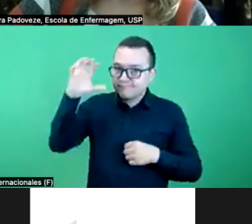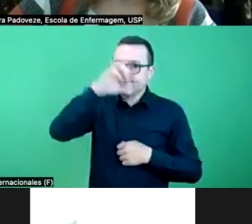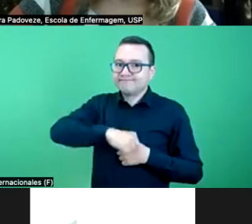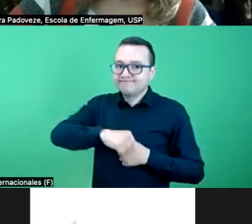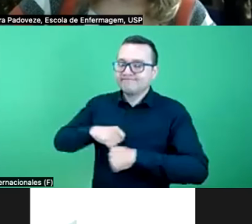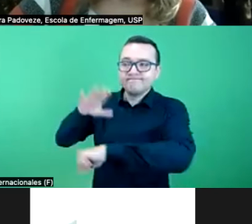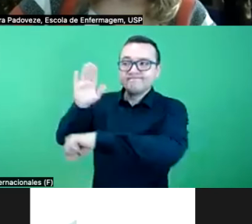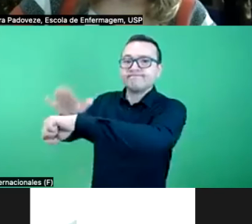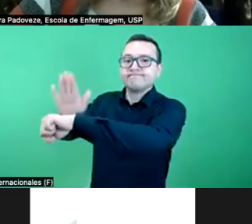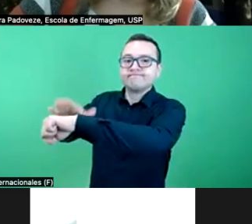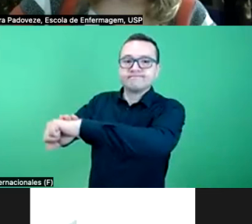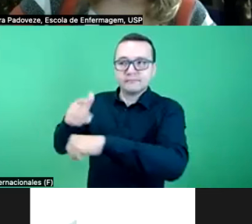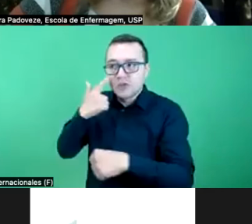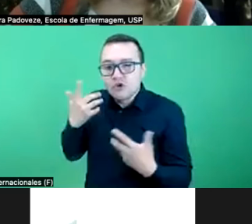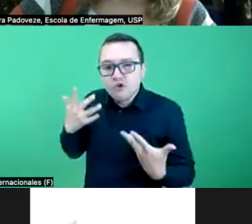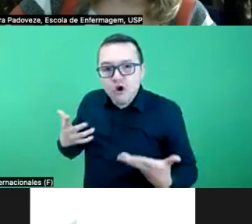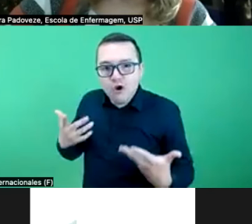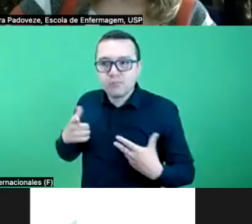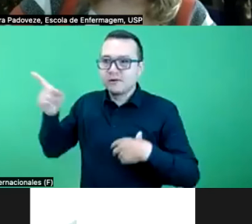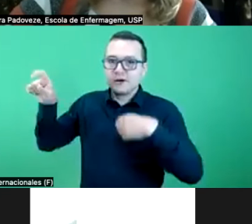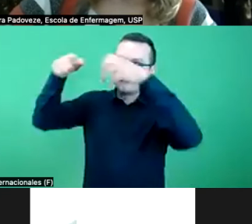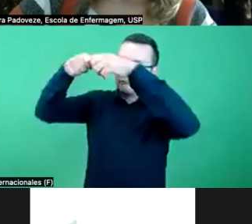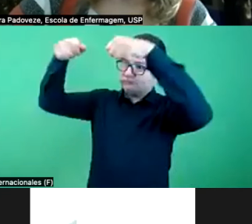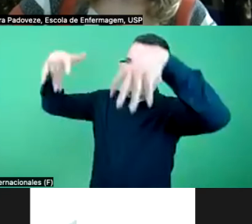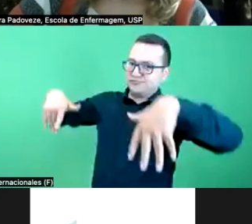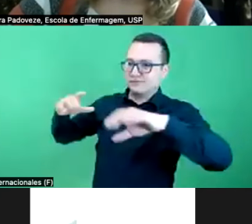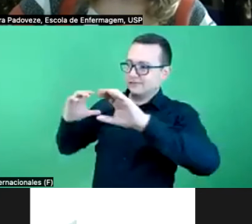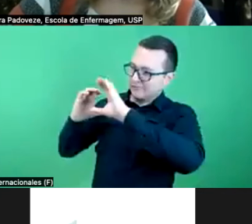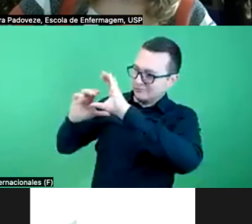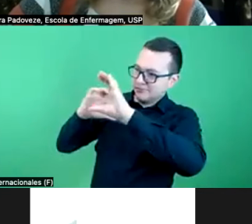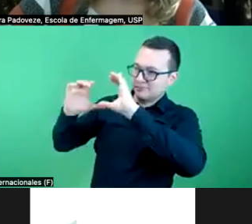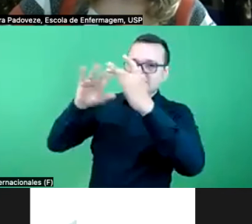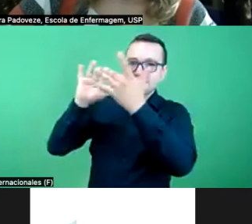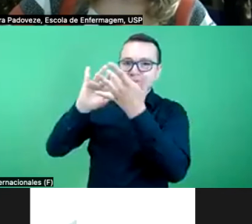Donc, vraiment, c'est une frustration des travailleurs eux-mêmes.